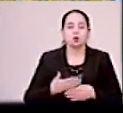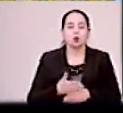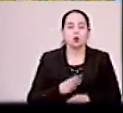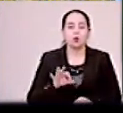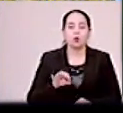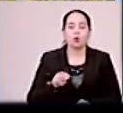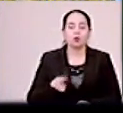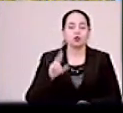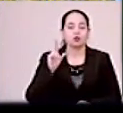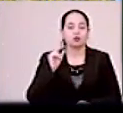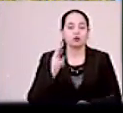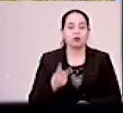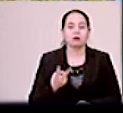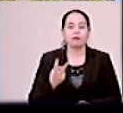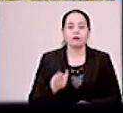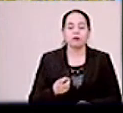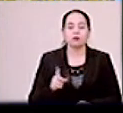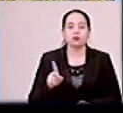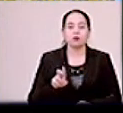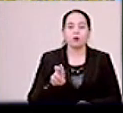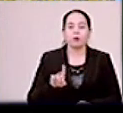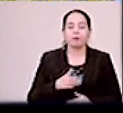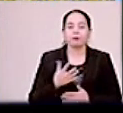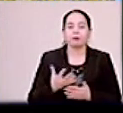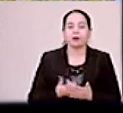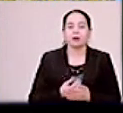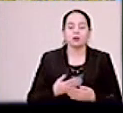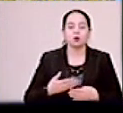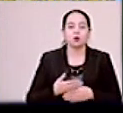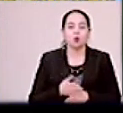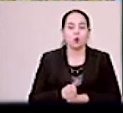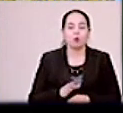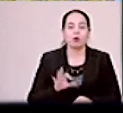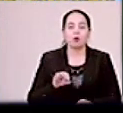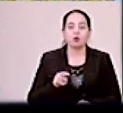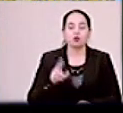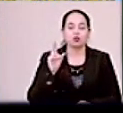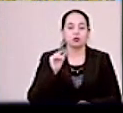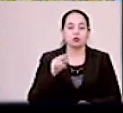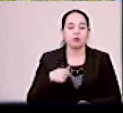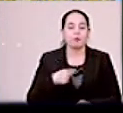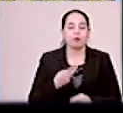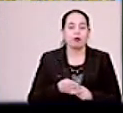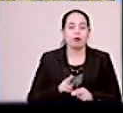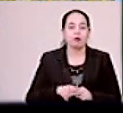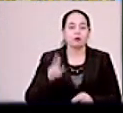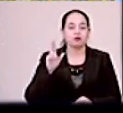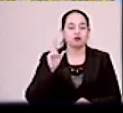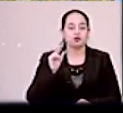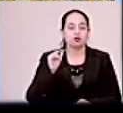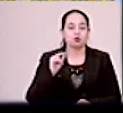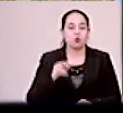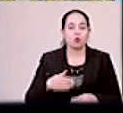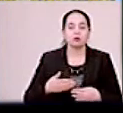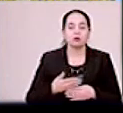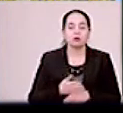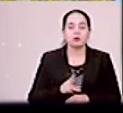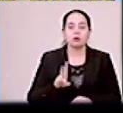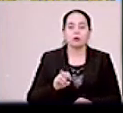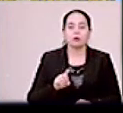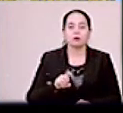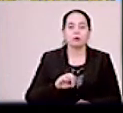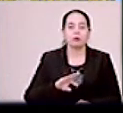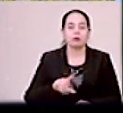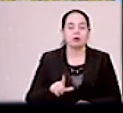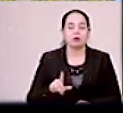от числа 200. Чтобы найти дробь от числа, мы данное число делим на